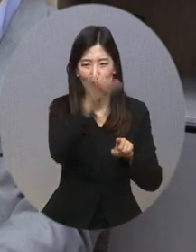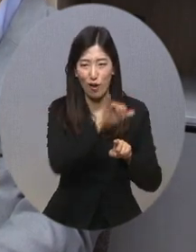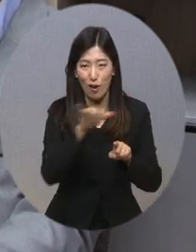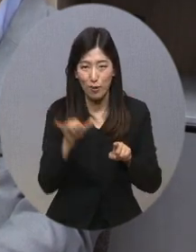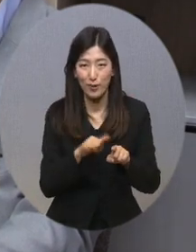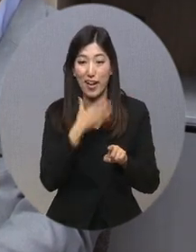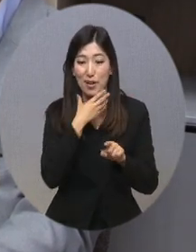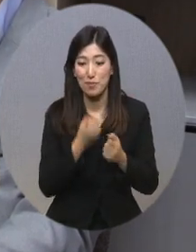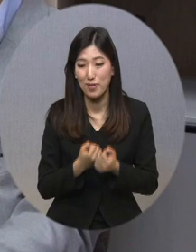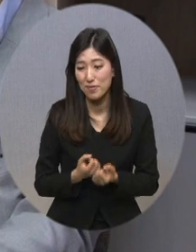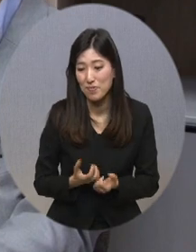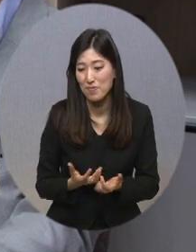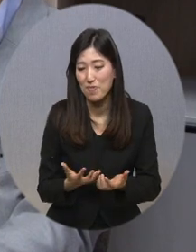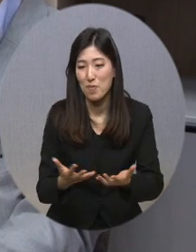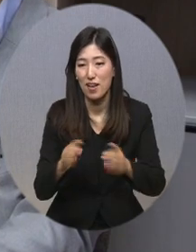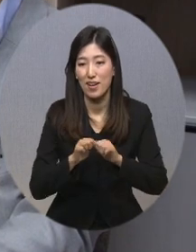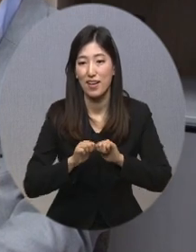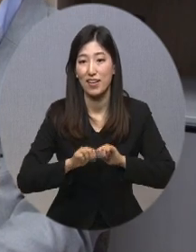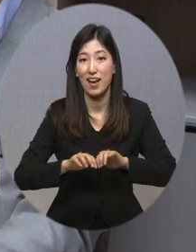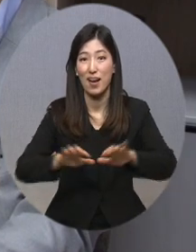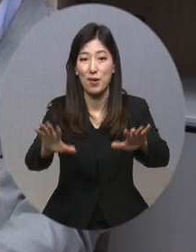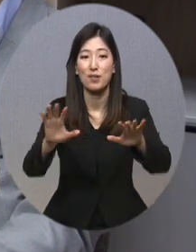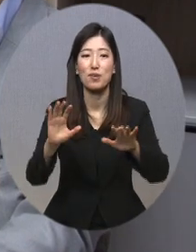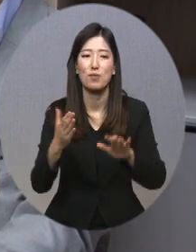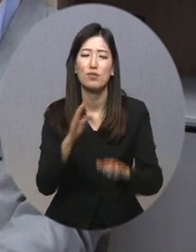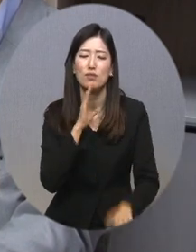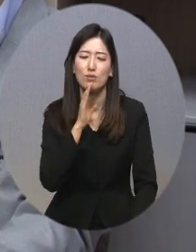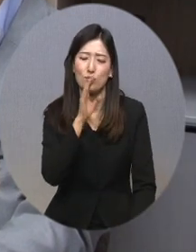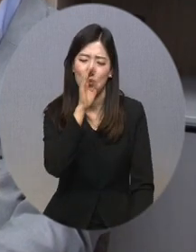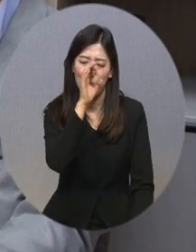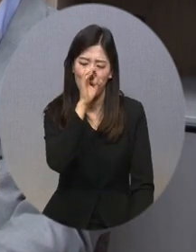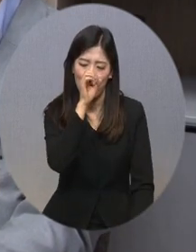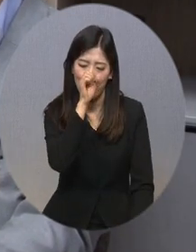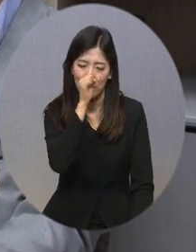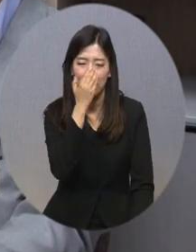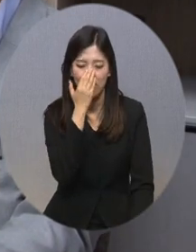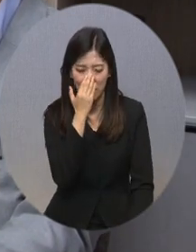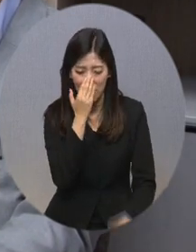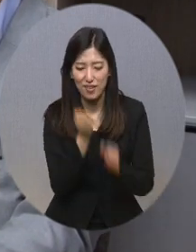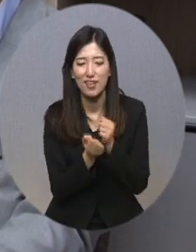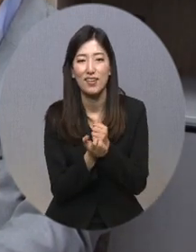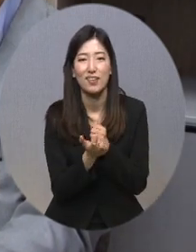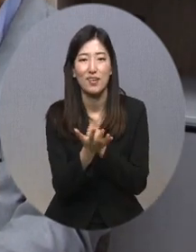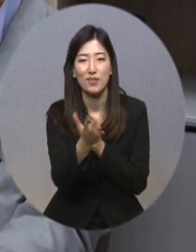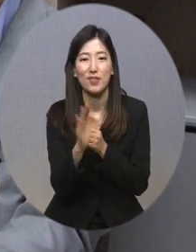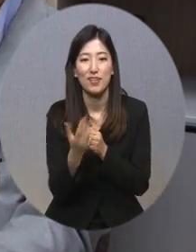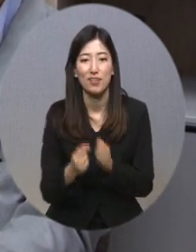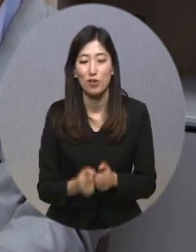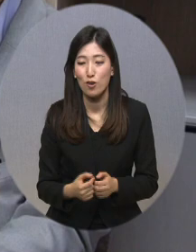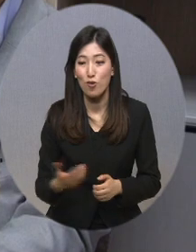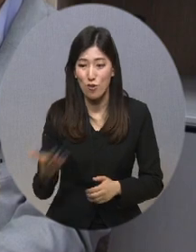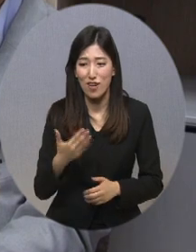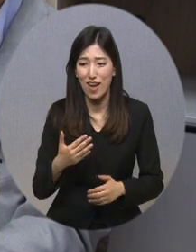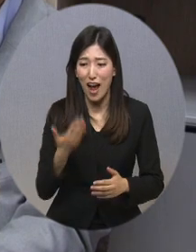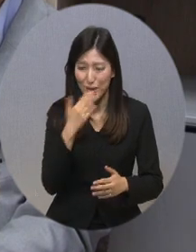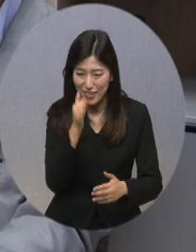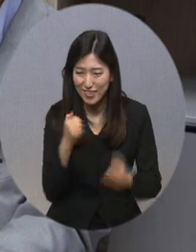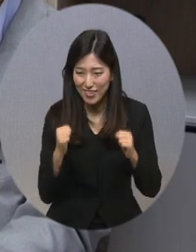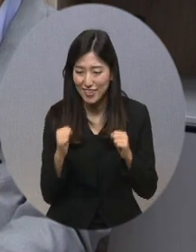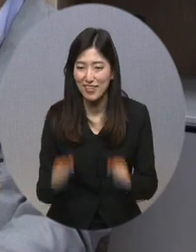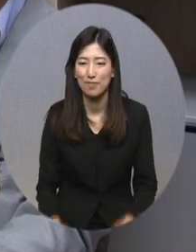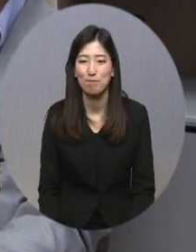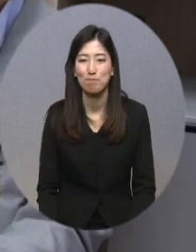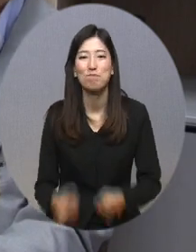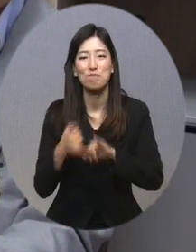예. 정말 그 예. 좋은 선한 영향력이 될 수 있겠네요. 맞죠. 예. 예. 우리 할 수 있어요. 예, 예.